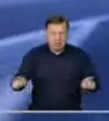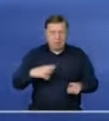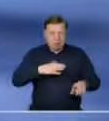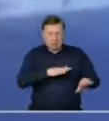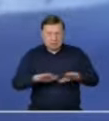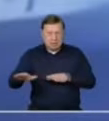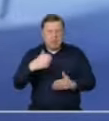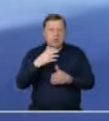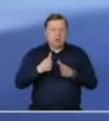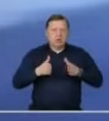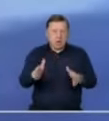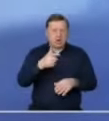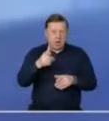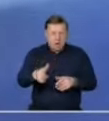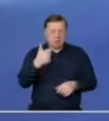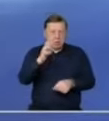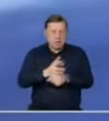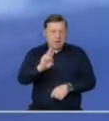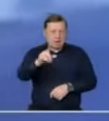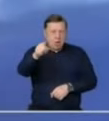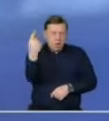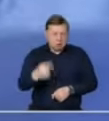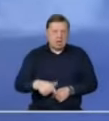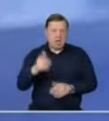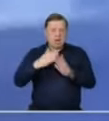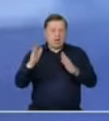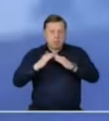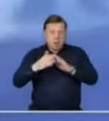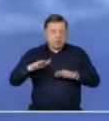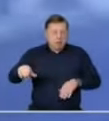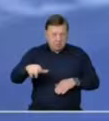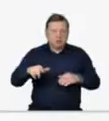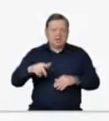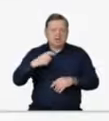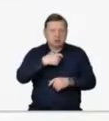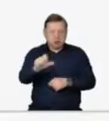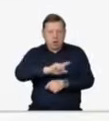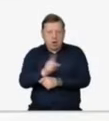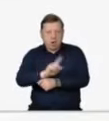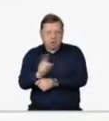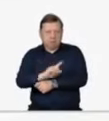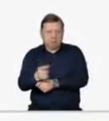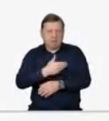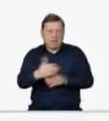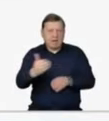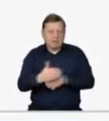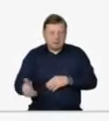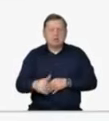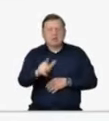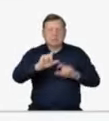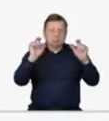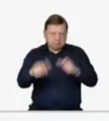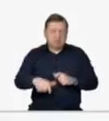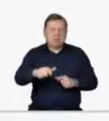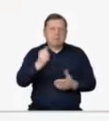drogą wojewódzką ponad 150 km na godzinę. Gdy wjechał na teren zabudowany, na liczniku wciąż była setka. Stracił prawo jazdy, na jego konto